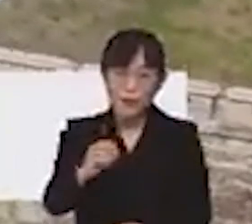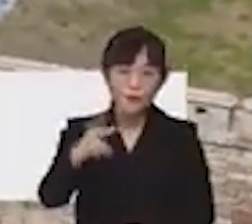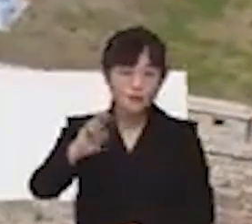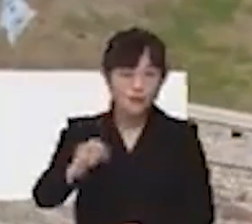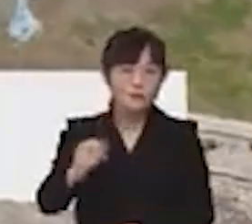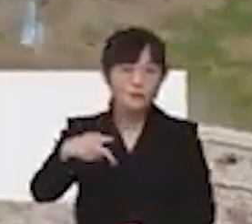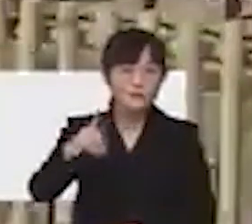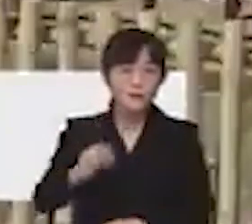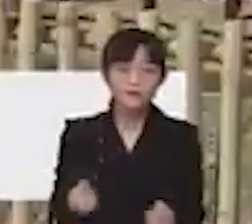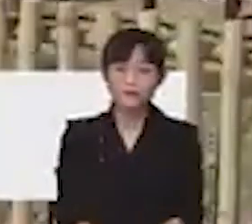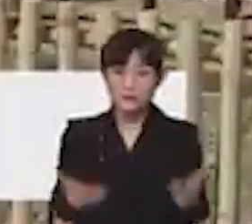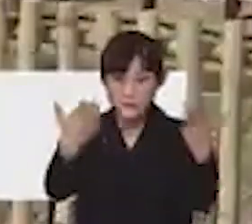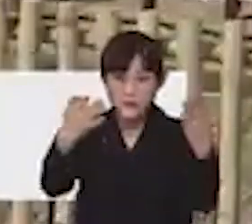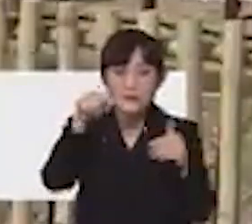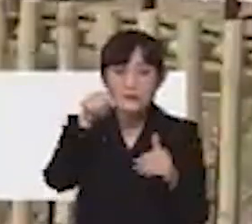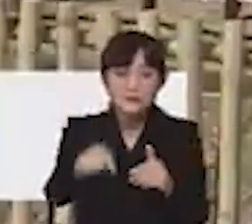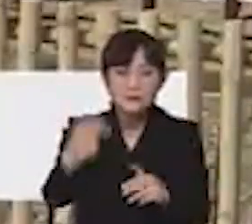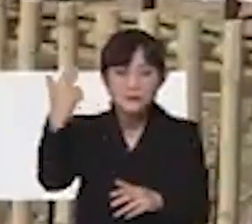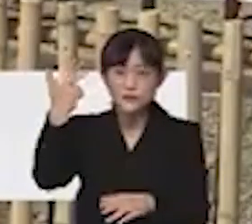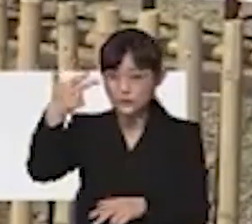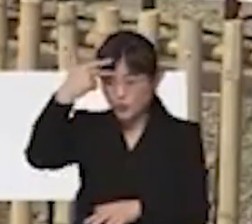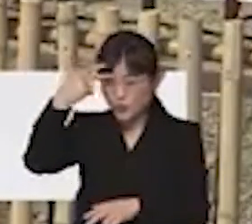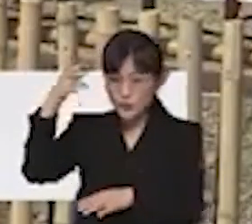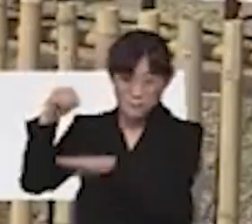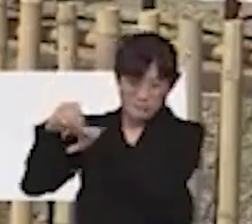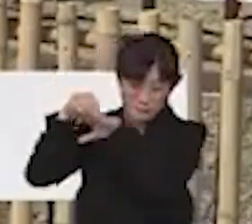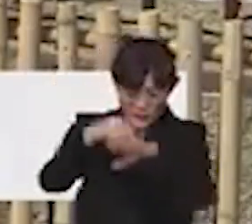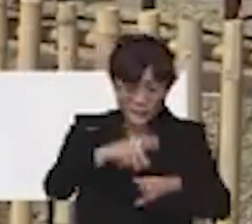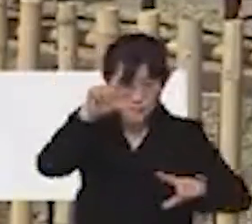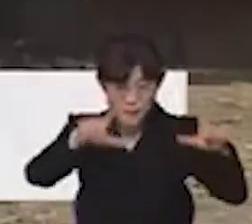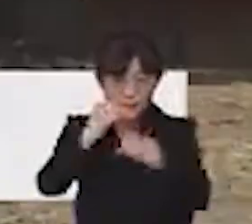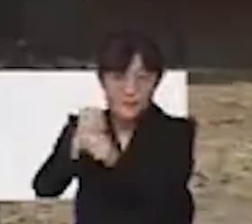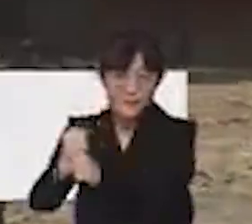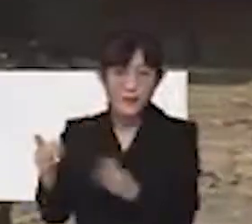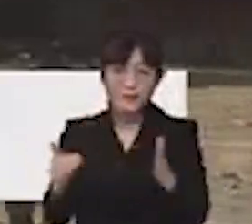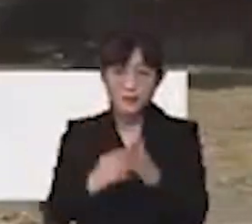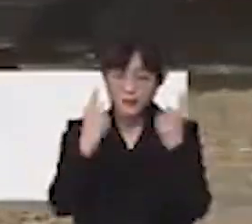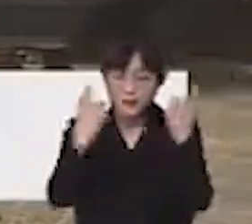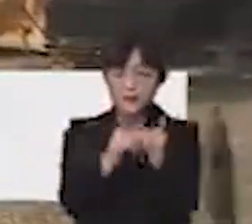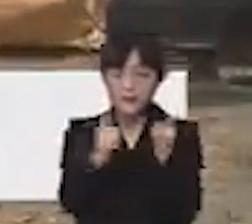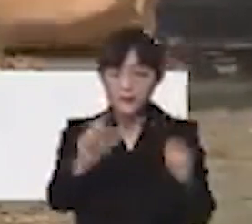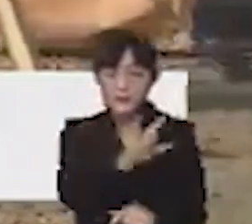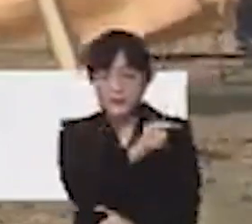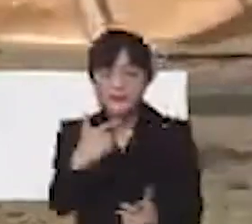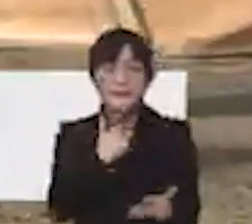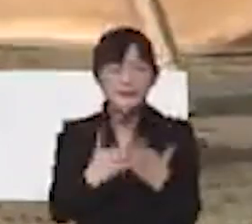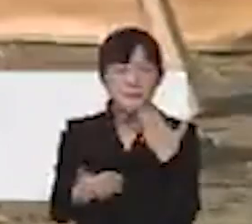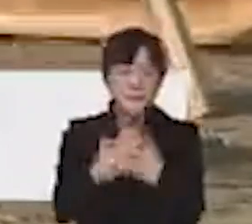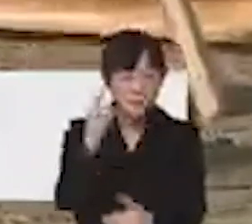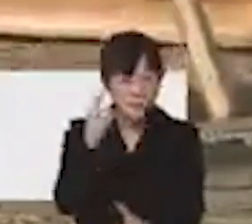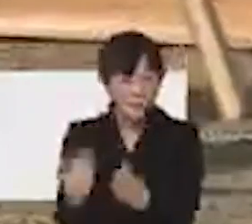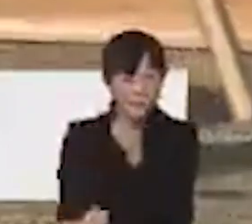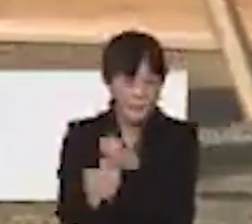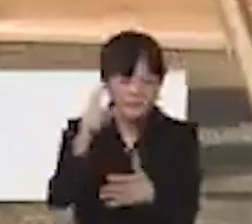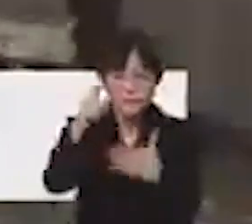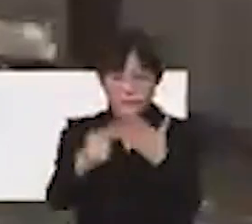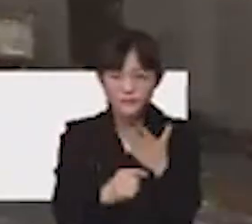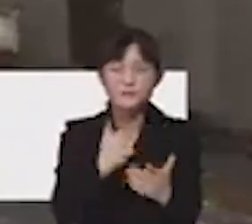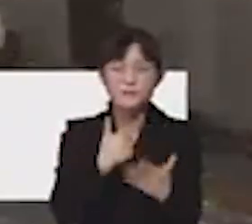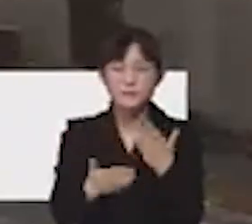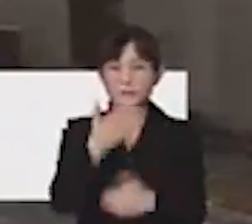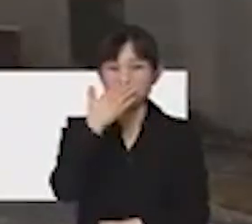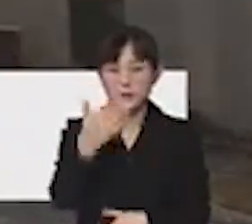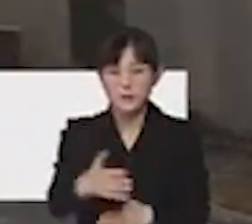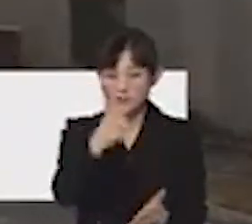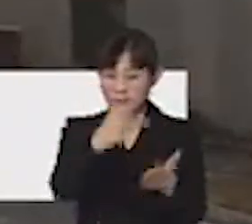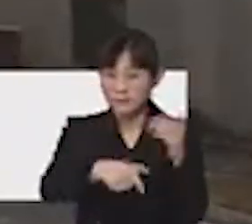축제장 모든 곳을 조선시대 분위기로 꾸몄고 관람객들은 다양한 체험과 이색 프로그램을 즐길 수 있습니다.